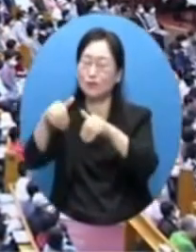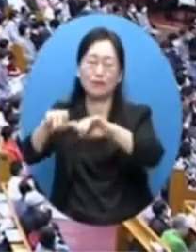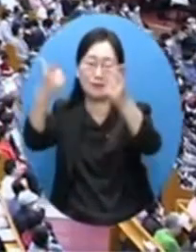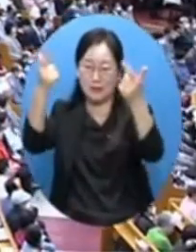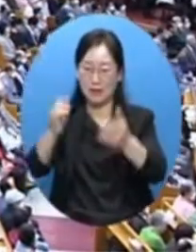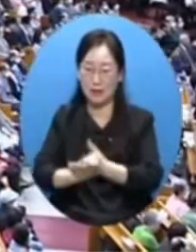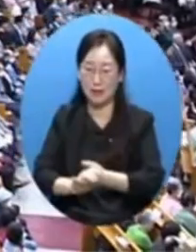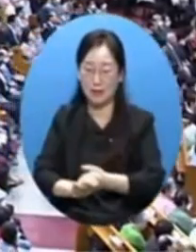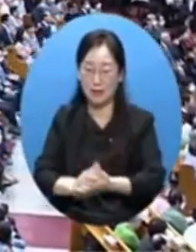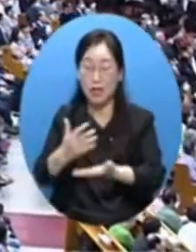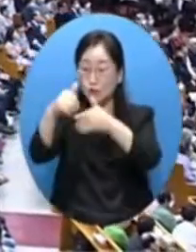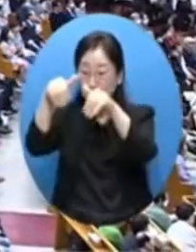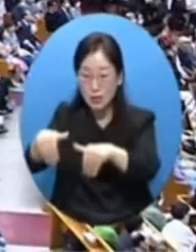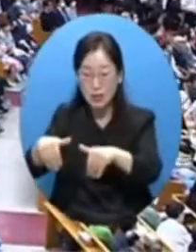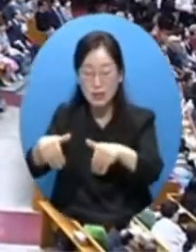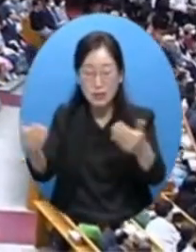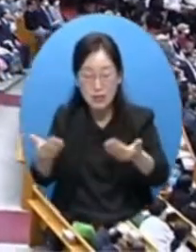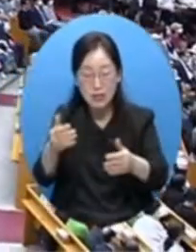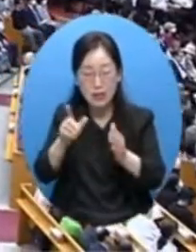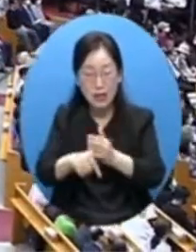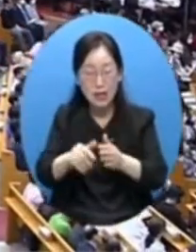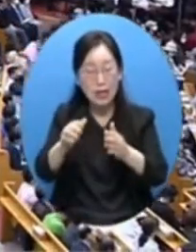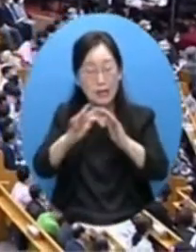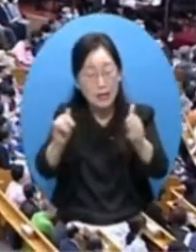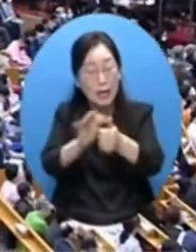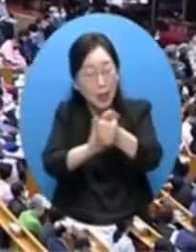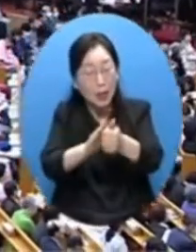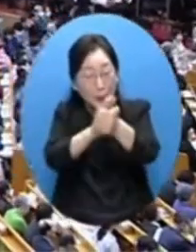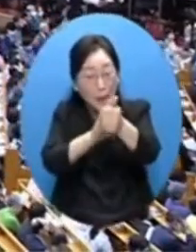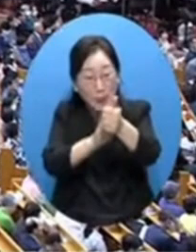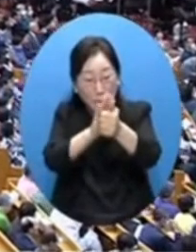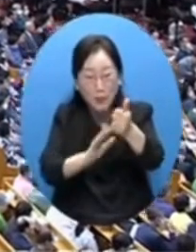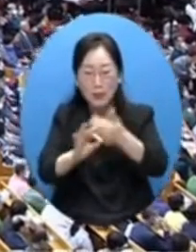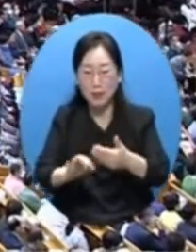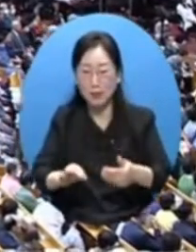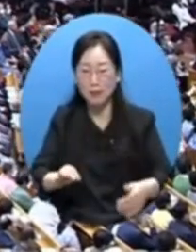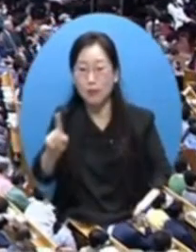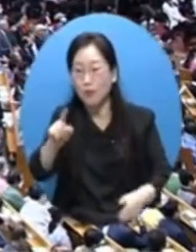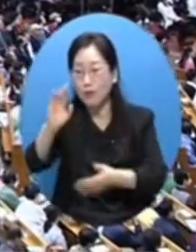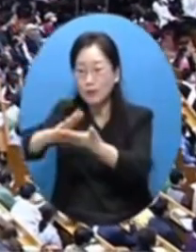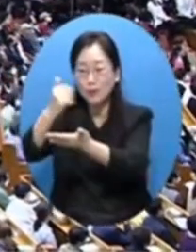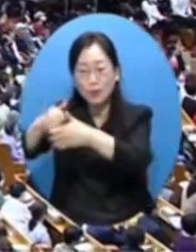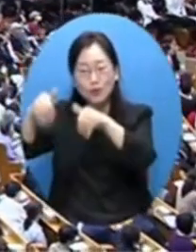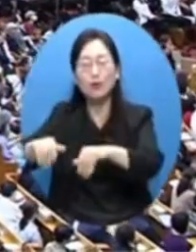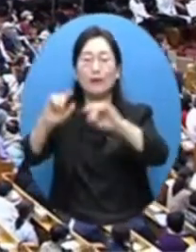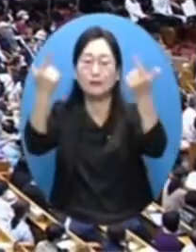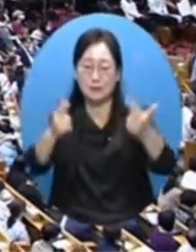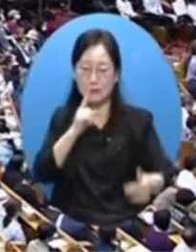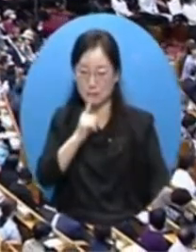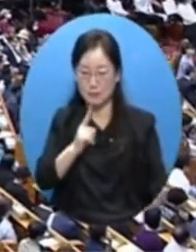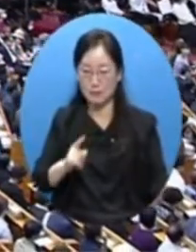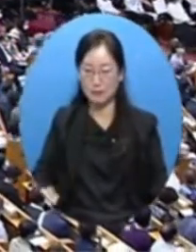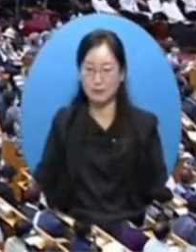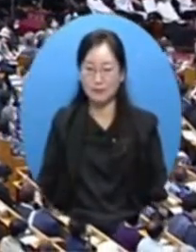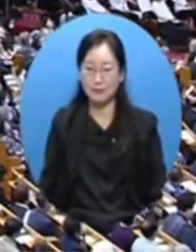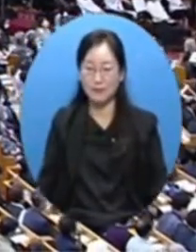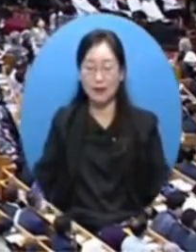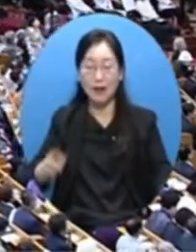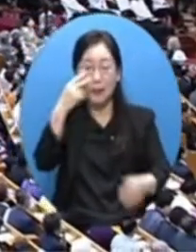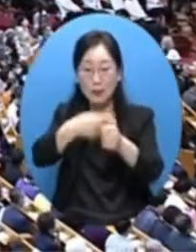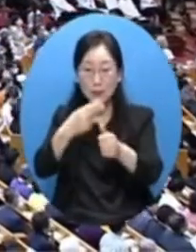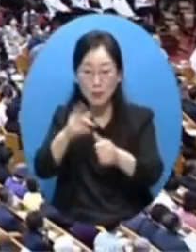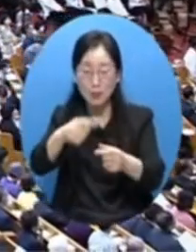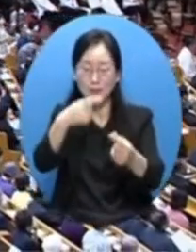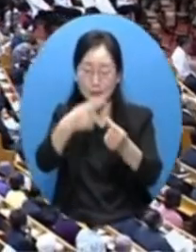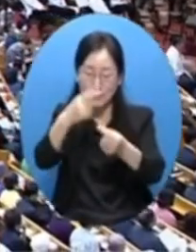주님을 하면서 사람들의 비위 맞추고 사람들을 기쁘게 하는 것이 우선되었다면 난 그리스도의 종이 아니라고 사도 바울이 고백한 것입니다. 사도 바울은